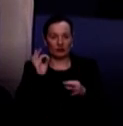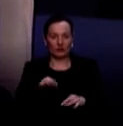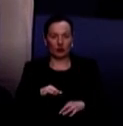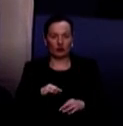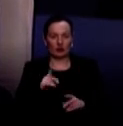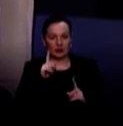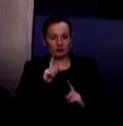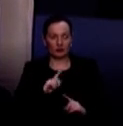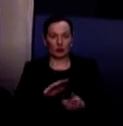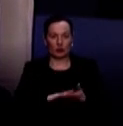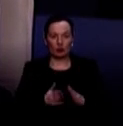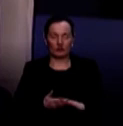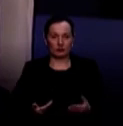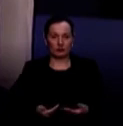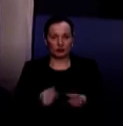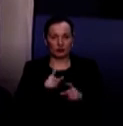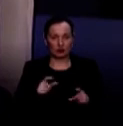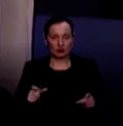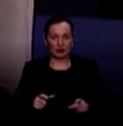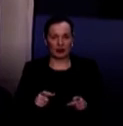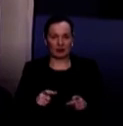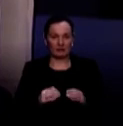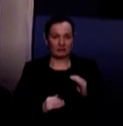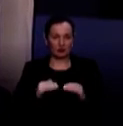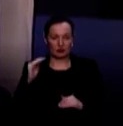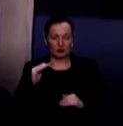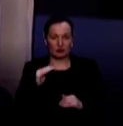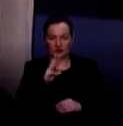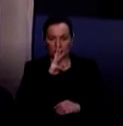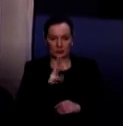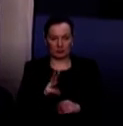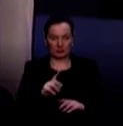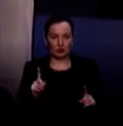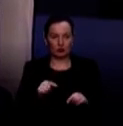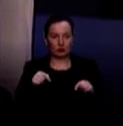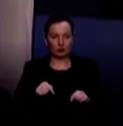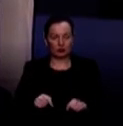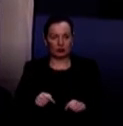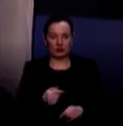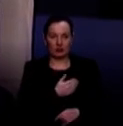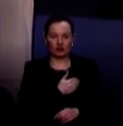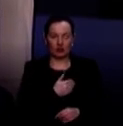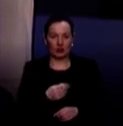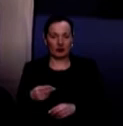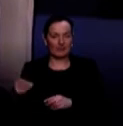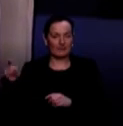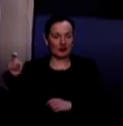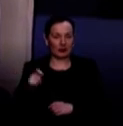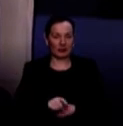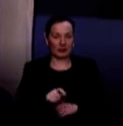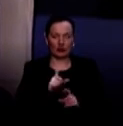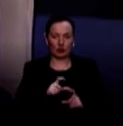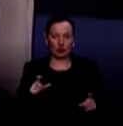Це робиться. Максимально високу заробітну плату, щоб сюди бажали переїхати люди з інших областей.